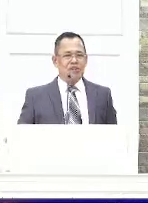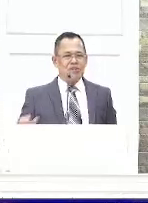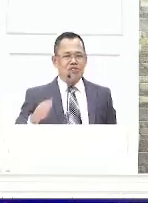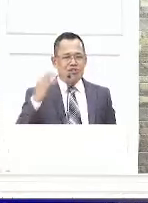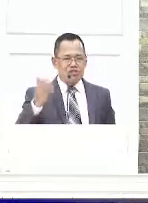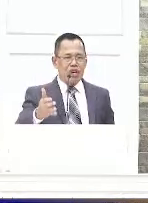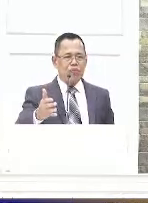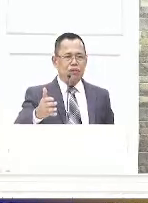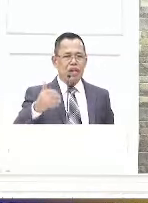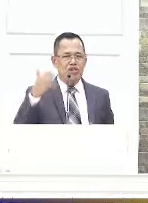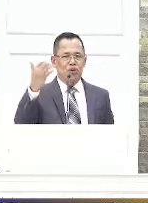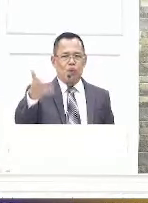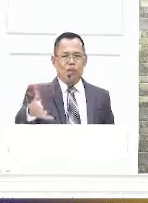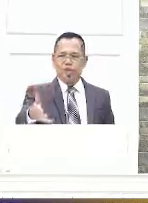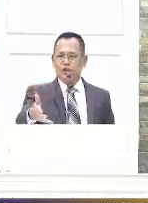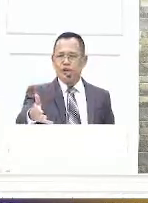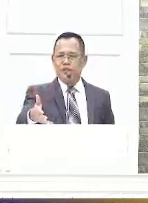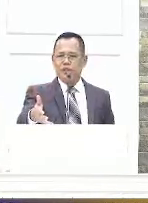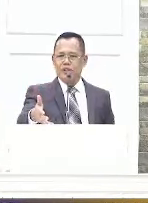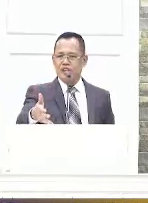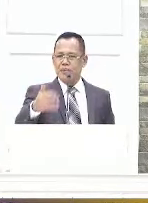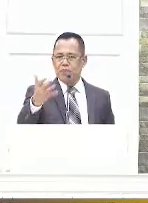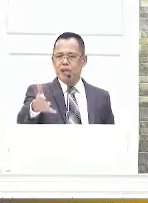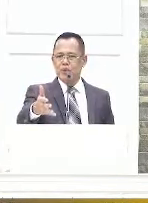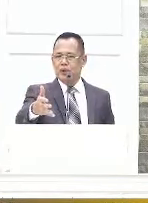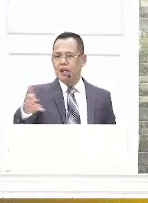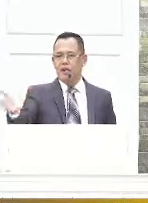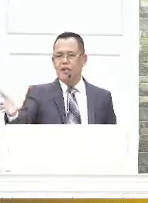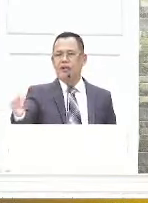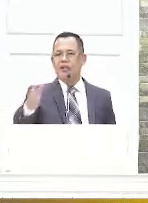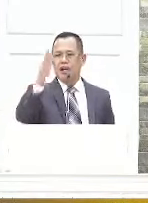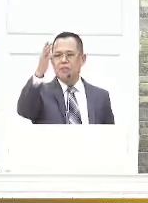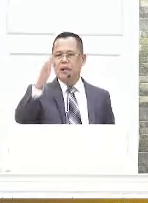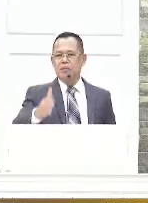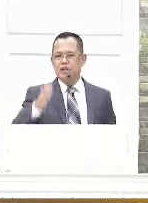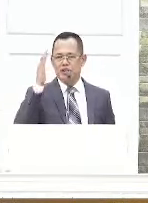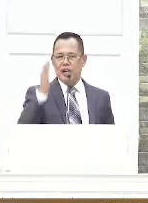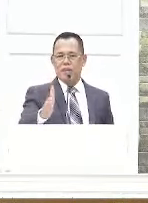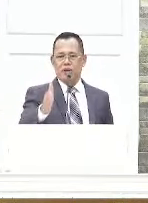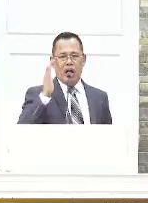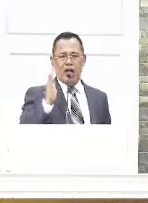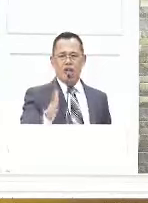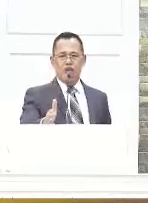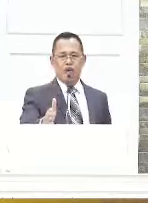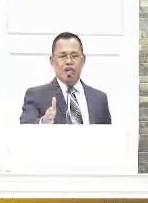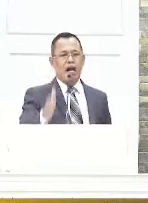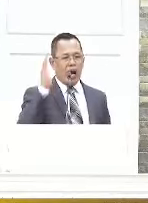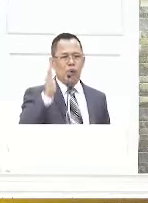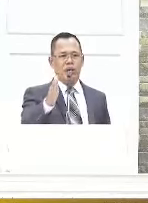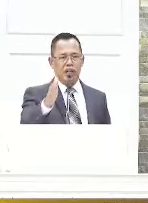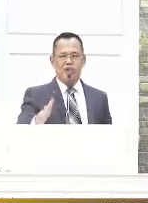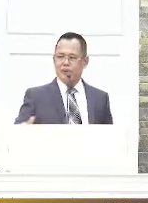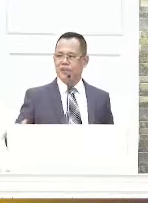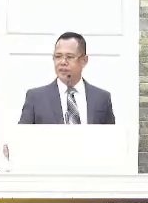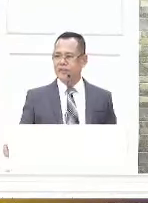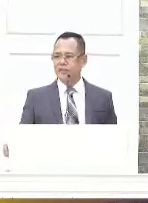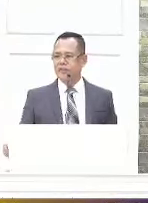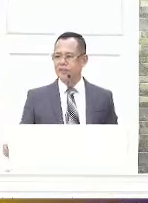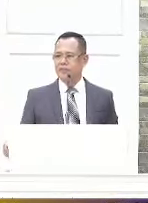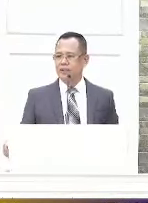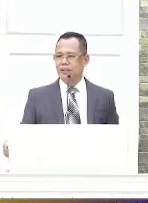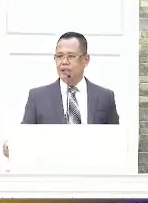it is the same taste or whatsoever the same place where I go saan man basta sinabi kong I'll enjoy it I will enjoy